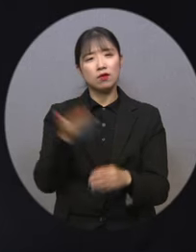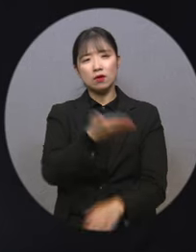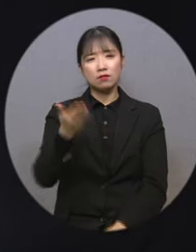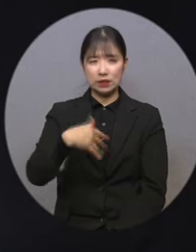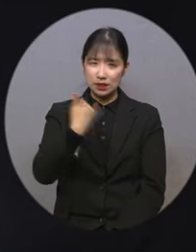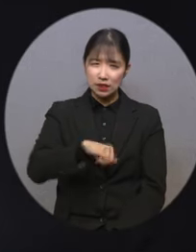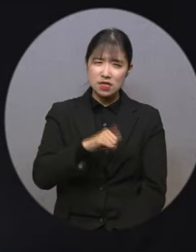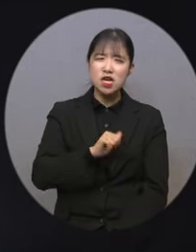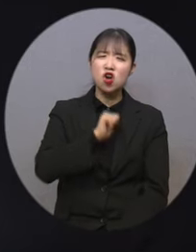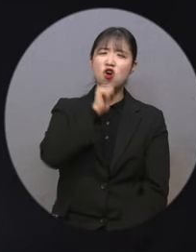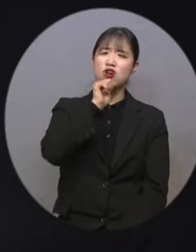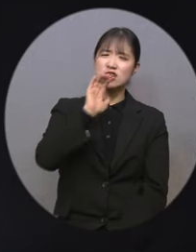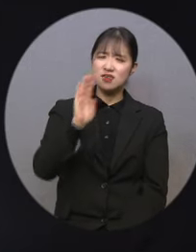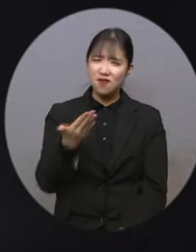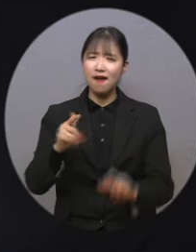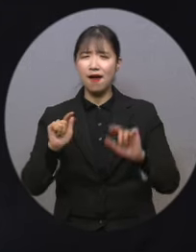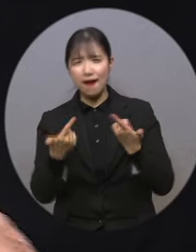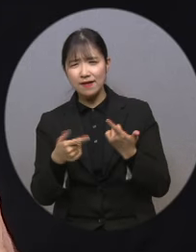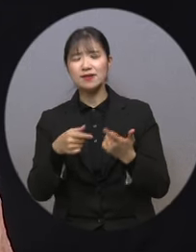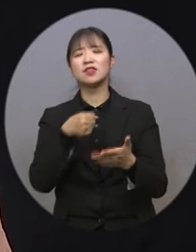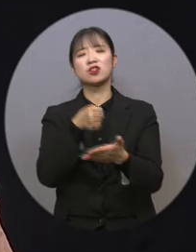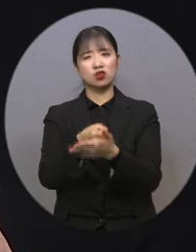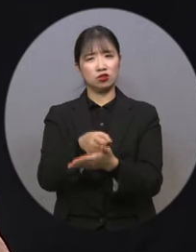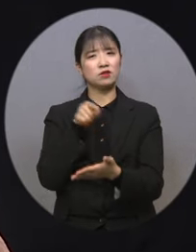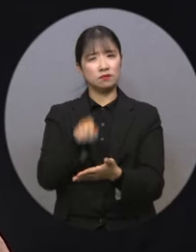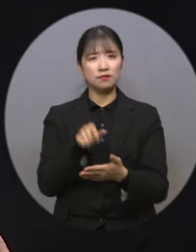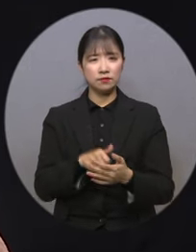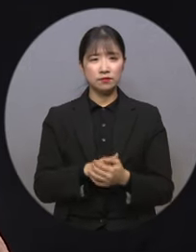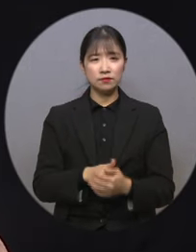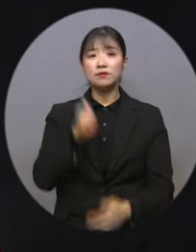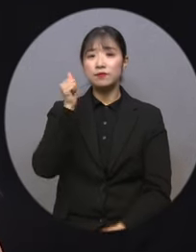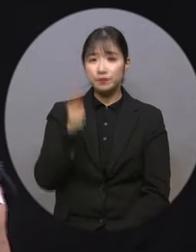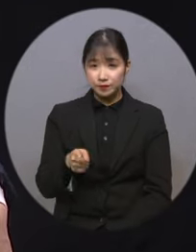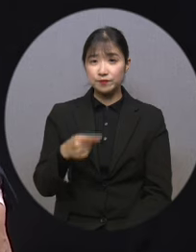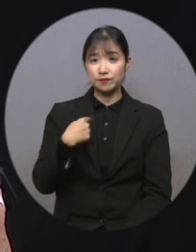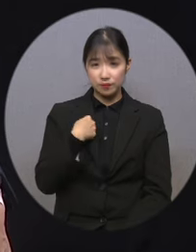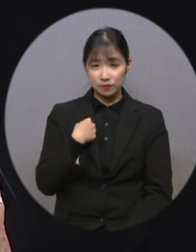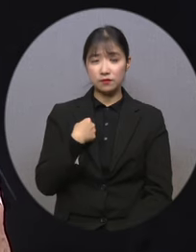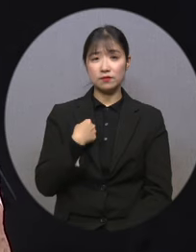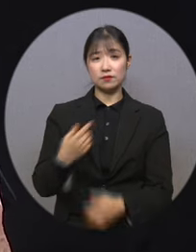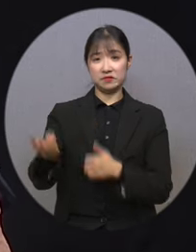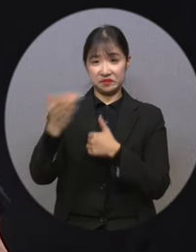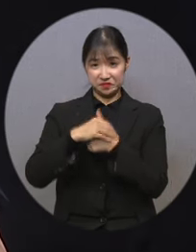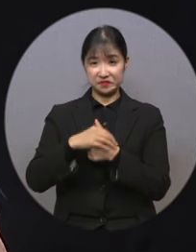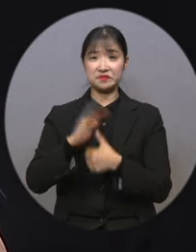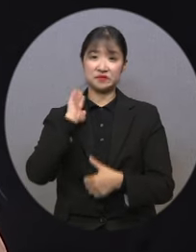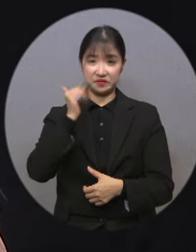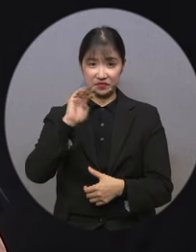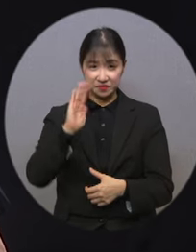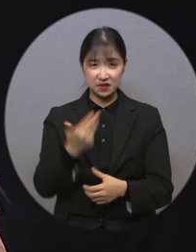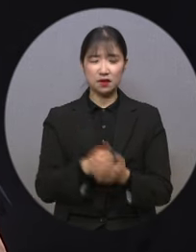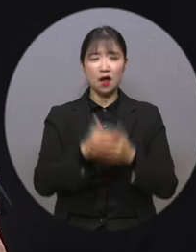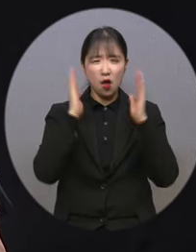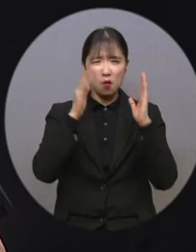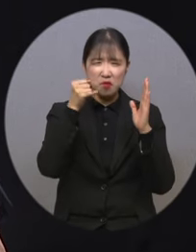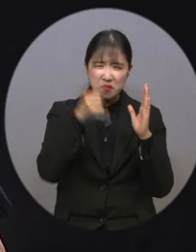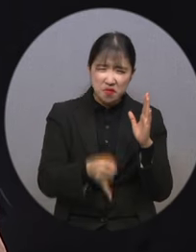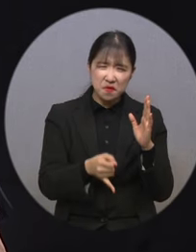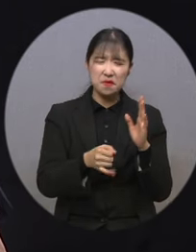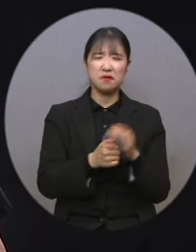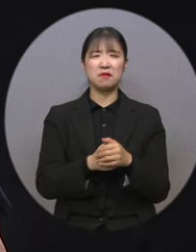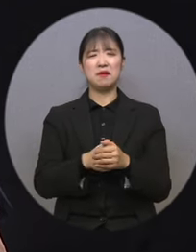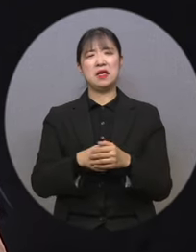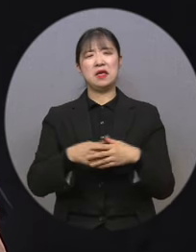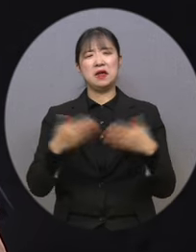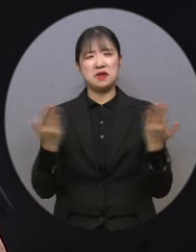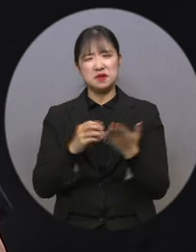거지를 만드느냐 아니냐 이게 이번에 결정 나는 거예요. 허경영이가 되면은 공부 못하는 자식, 시험에 가서 10번 입사시험에